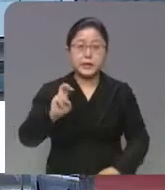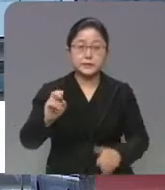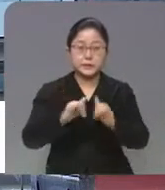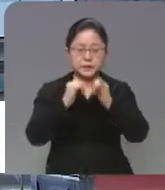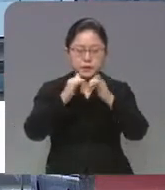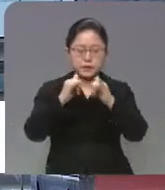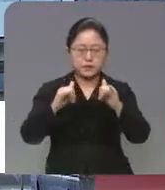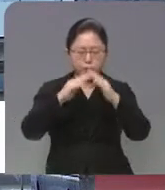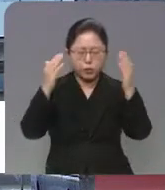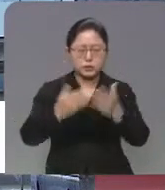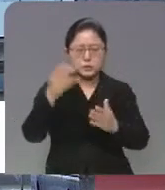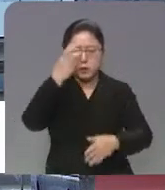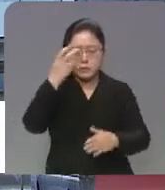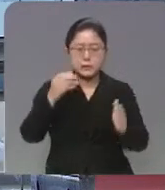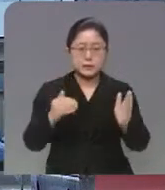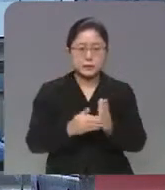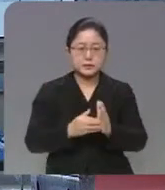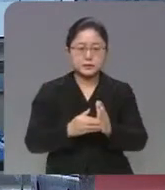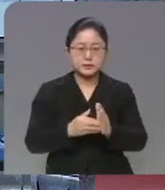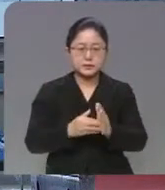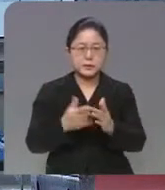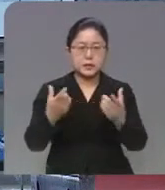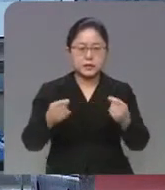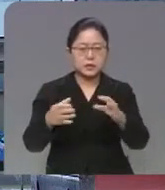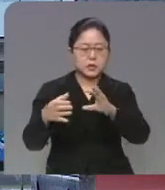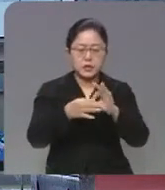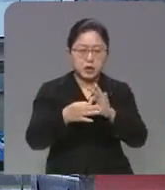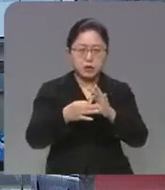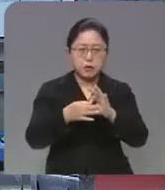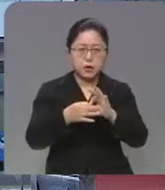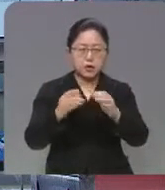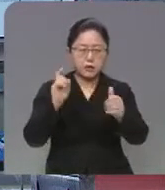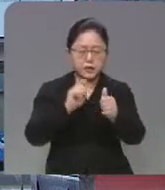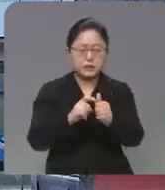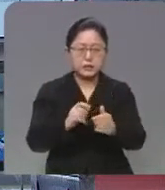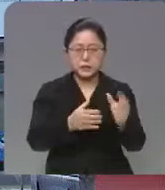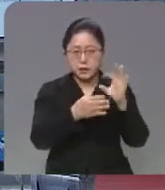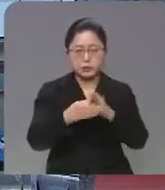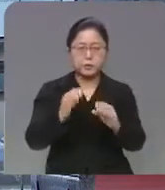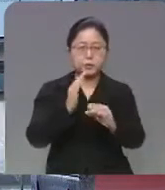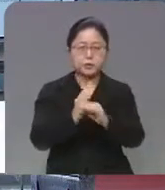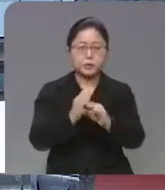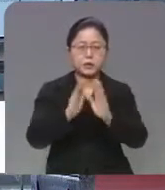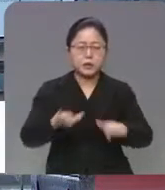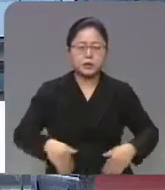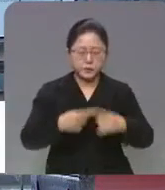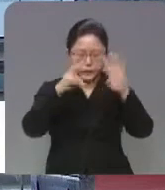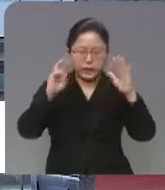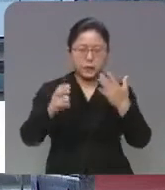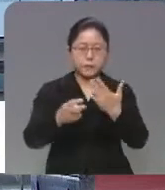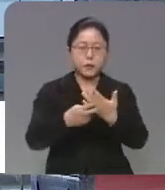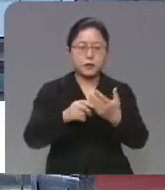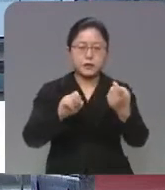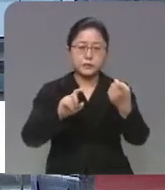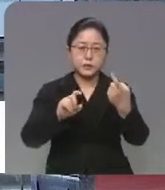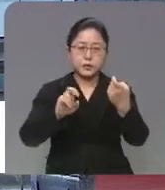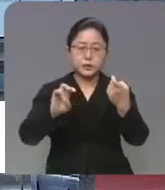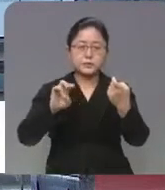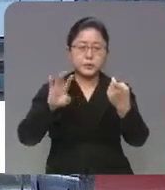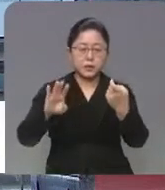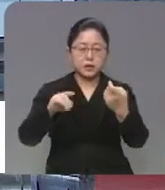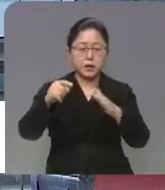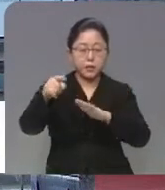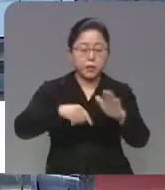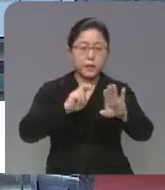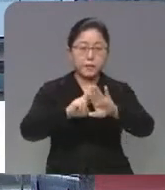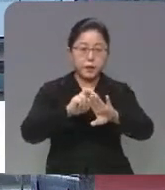명을 전수 진단 검사했습니다. 이처럼 연관 확진자가 잇따르는 가운데 전남대병원은 오는 24일까지 외래와